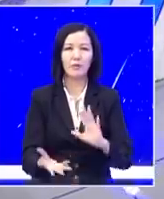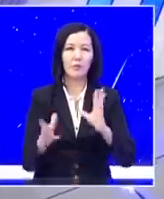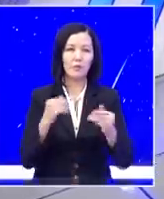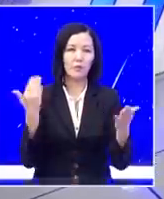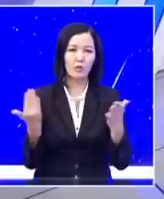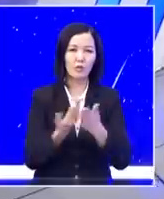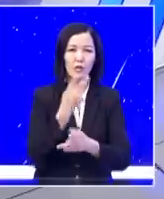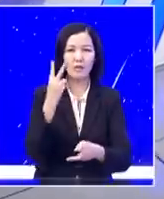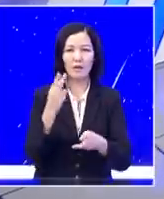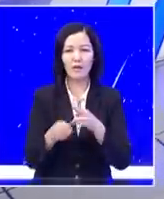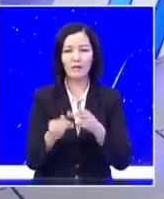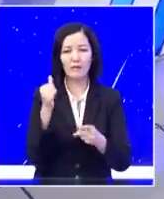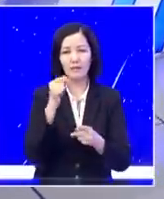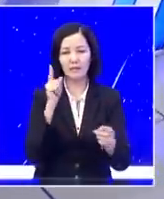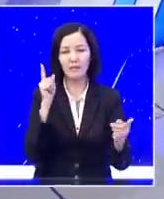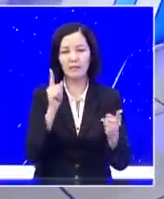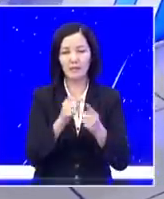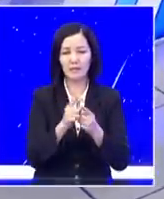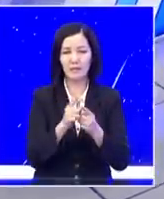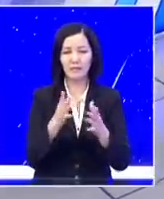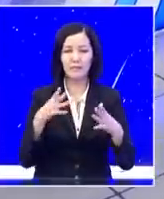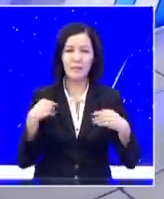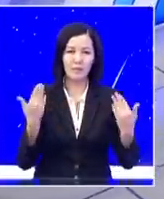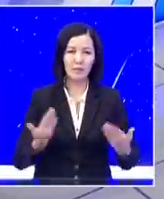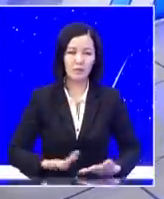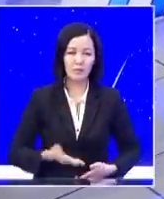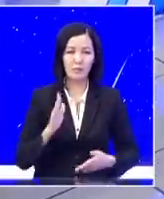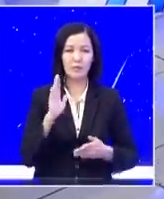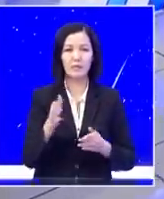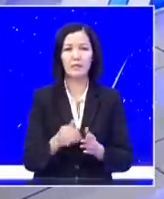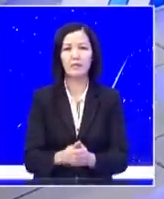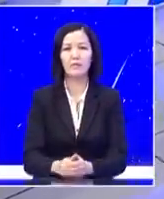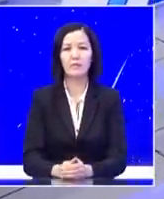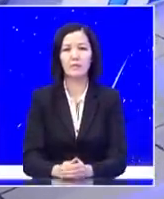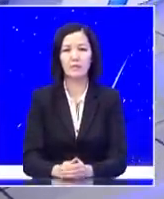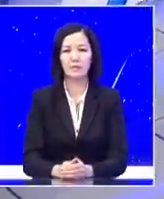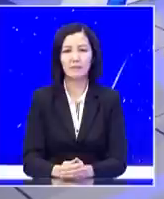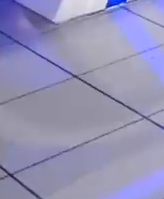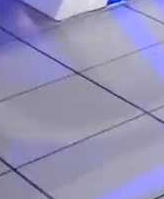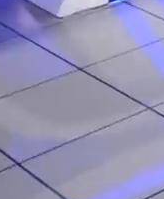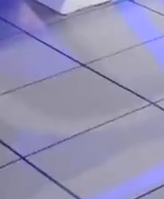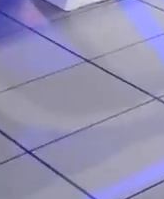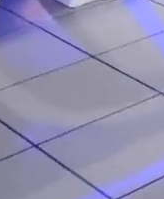Қадірменді көрермен, бүгінге айтар ақпарат осы. Біз өздеріңізбен келер күні қайта қауышамыз. Аман сау болыңыздар.